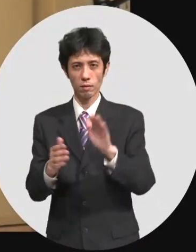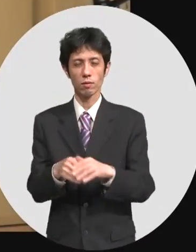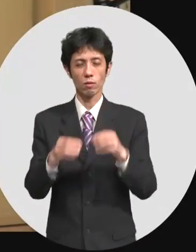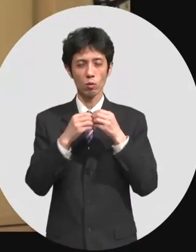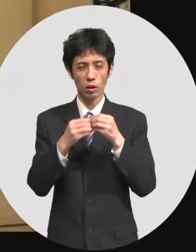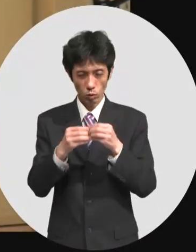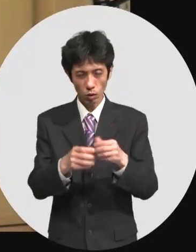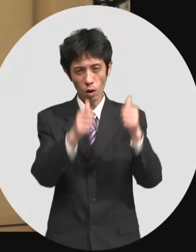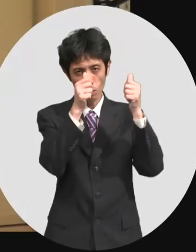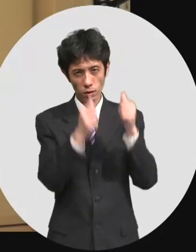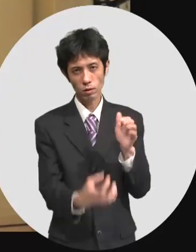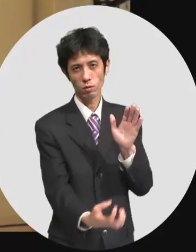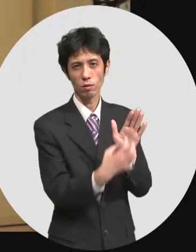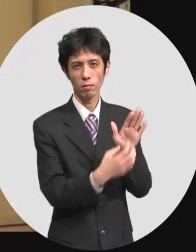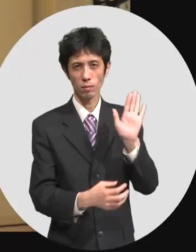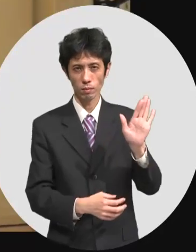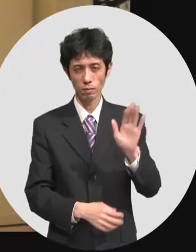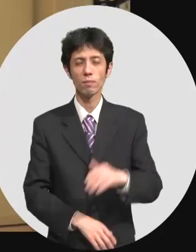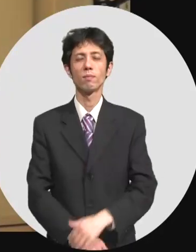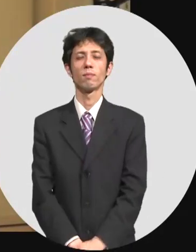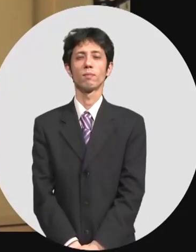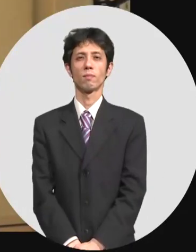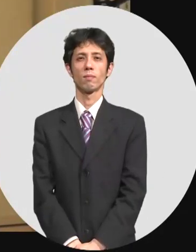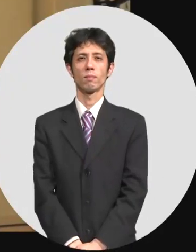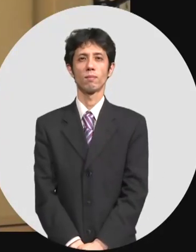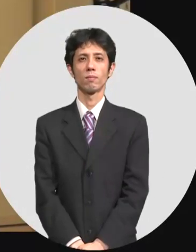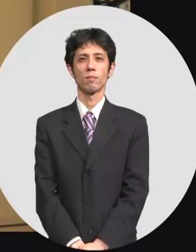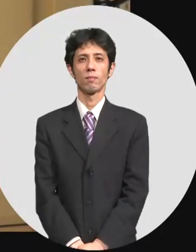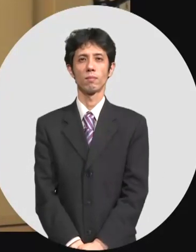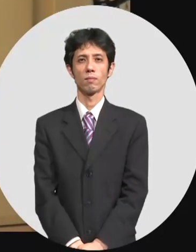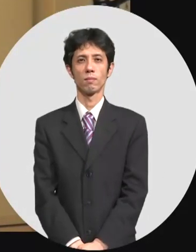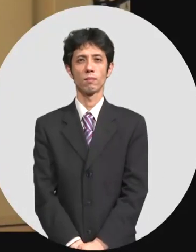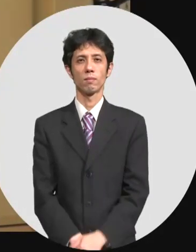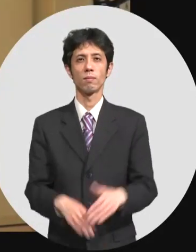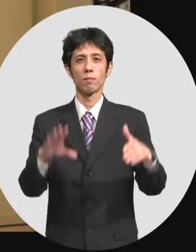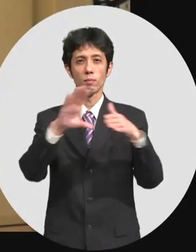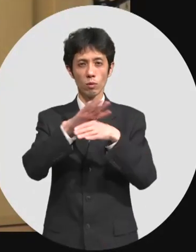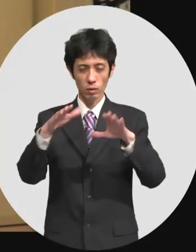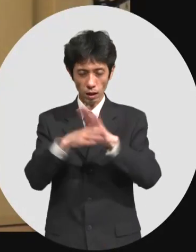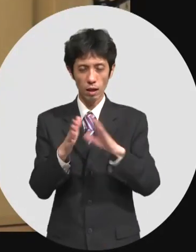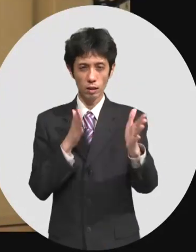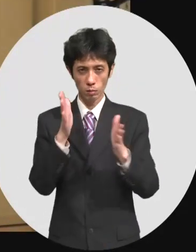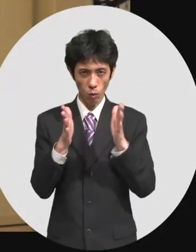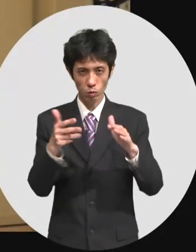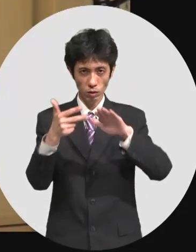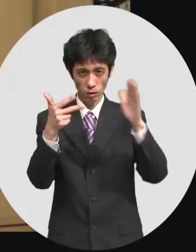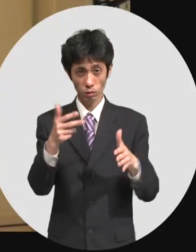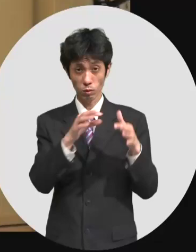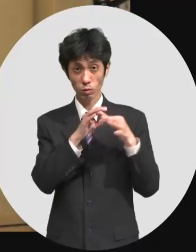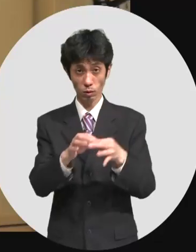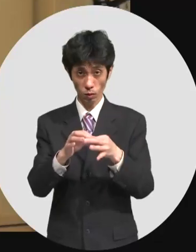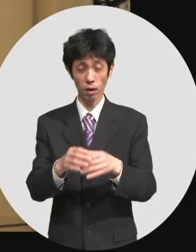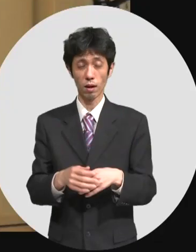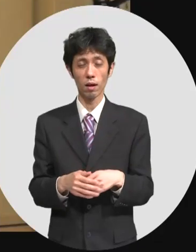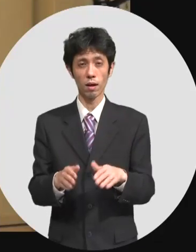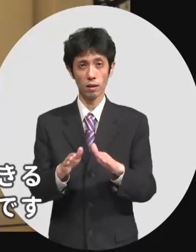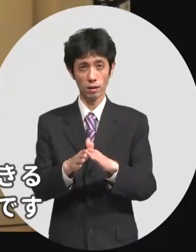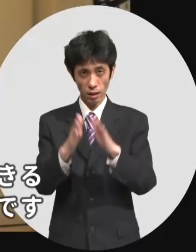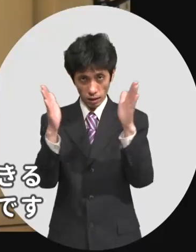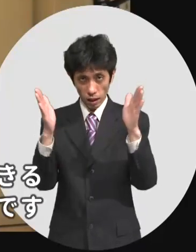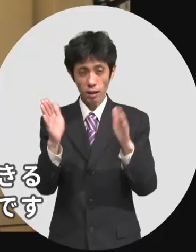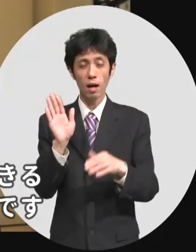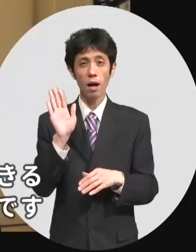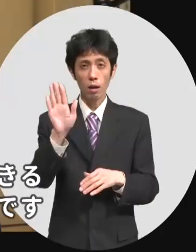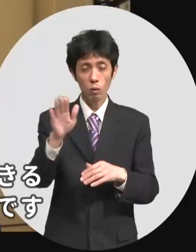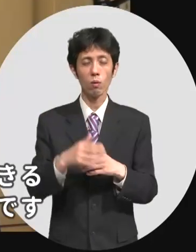ホームページでご覧いただきたいというふうに思っております。それから文化スポーツ施設につきましては、再開と同